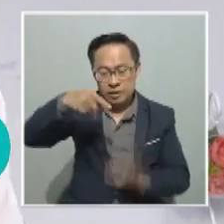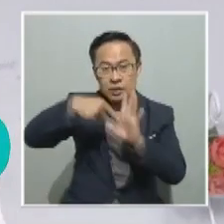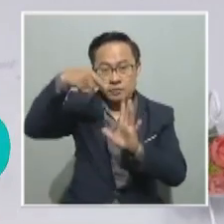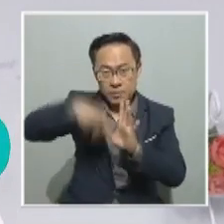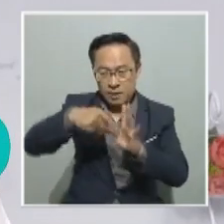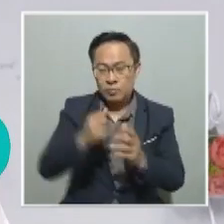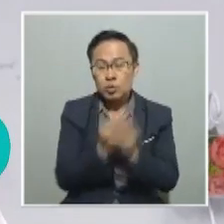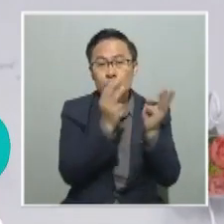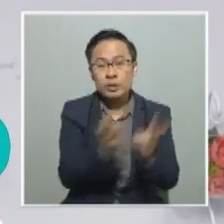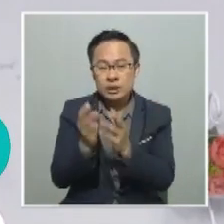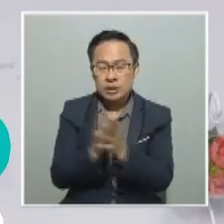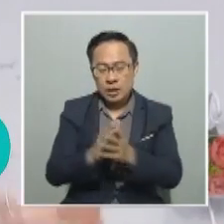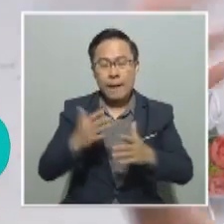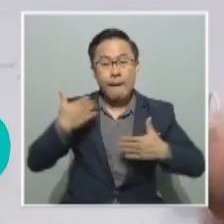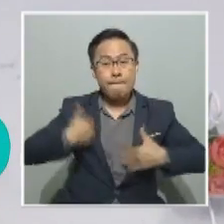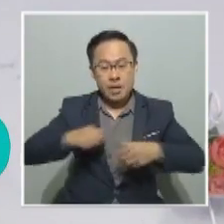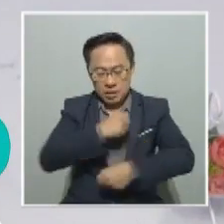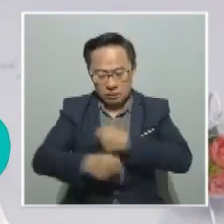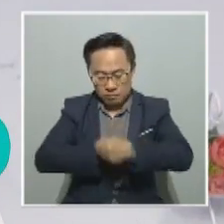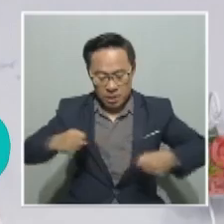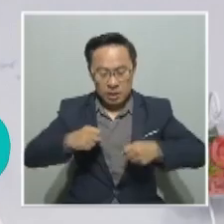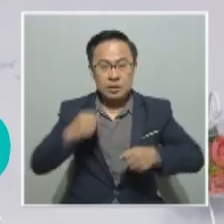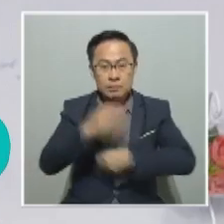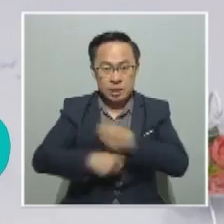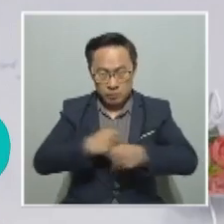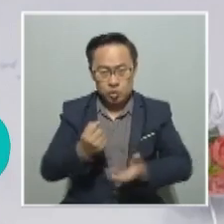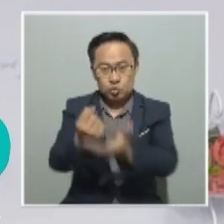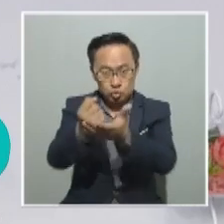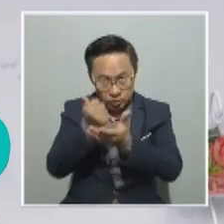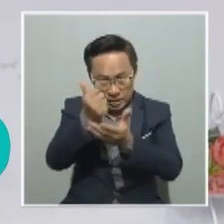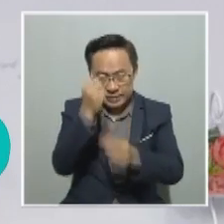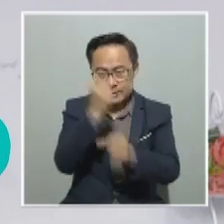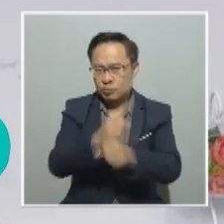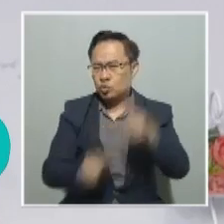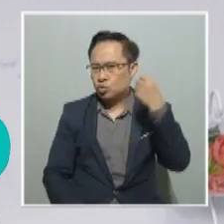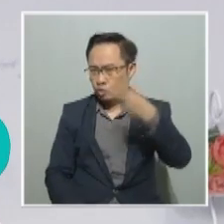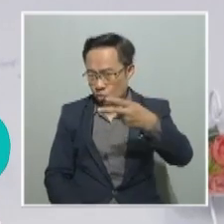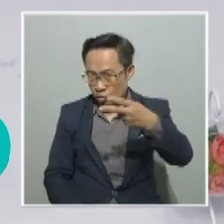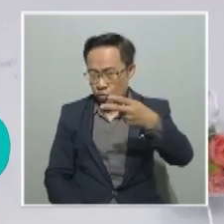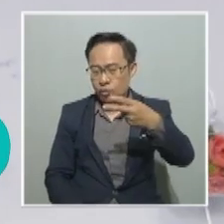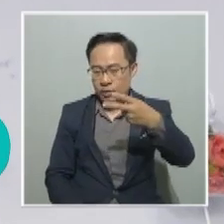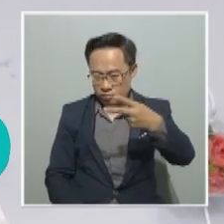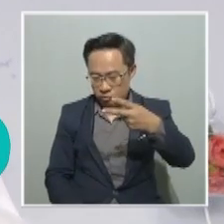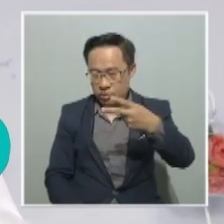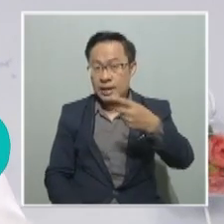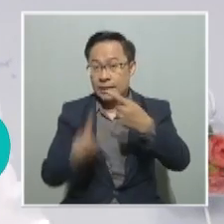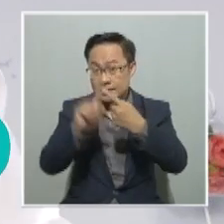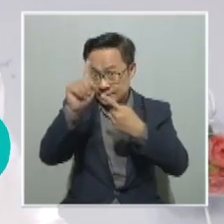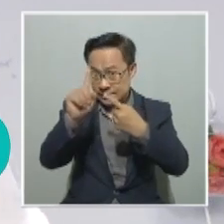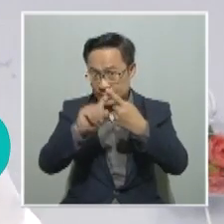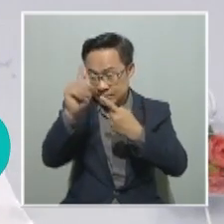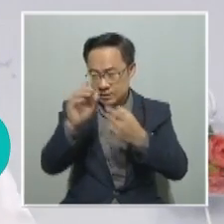โยชน์จากผ้านี้นิดนึง อันนี้กี่ท่าคะที่จะได้ทำกัน จริงๆแล้วเนี่ยมันมีหลักๆอยู่2ท่าท่าง่ายๆนะฮะท่า